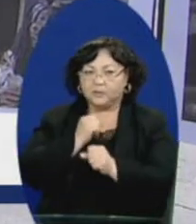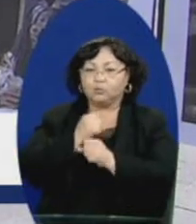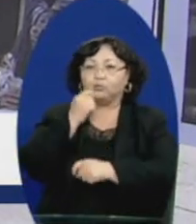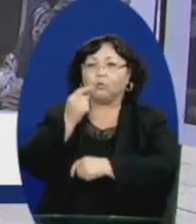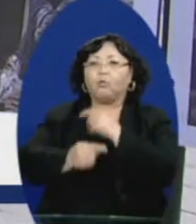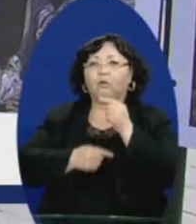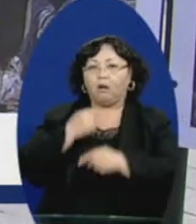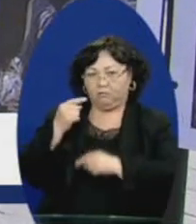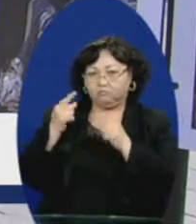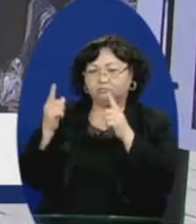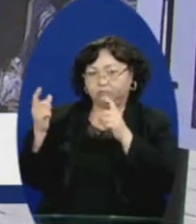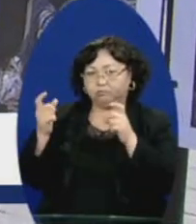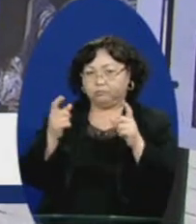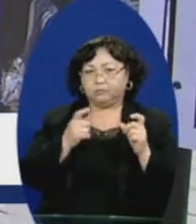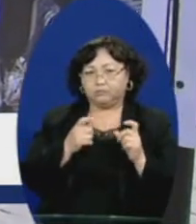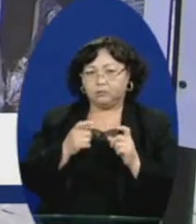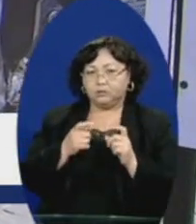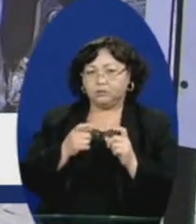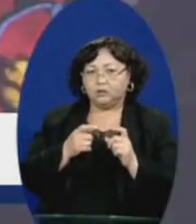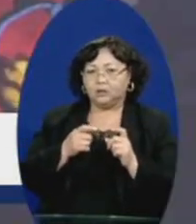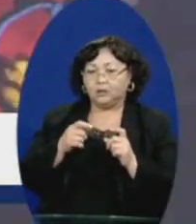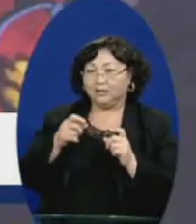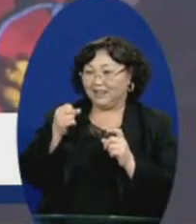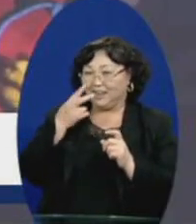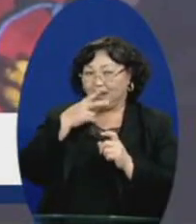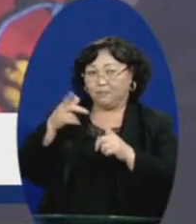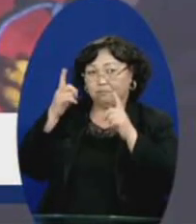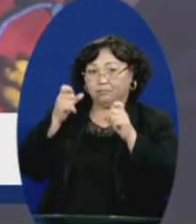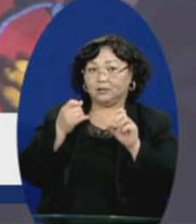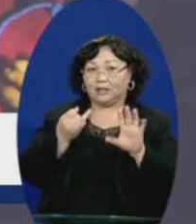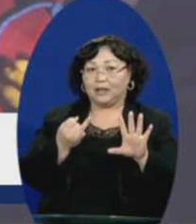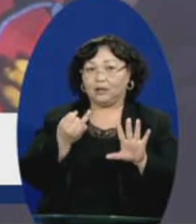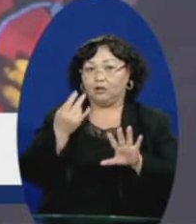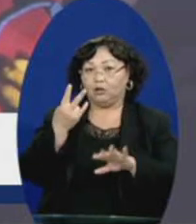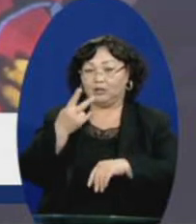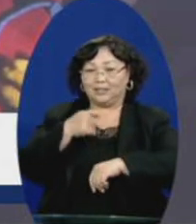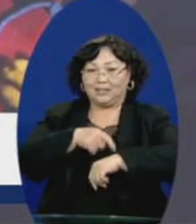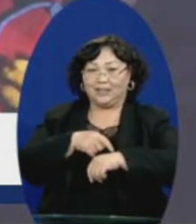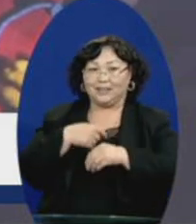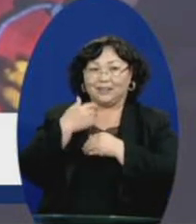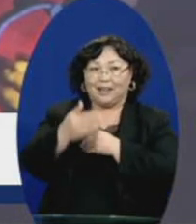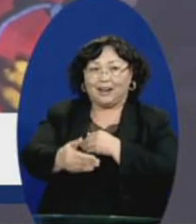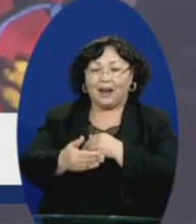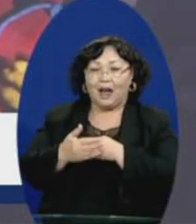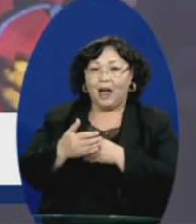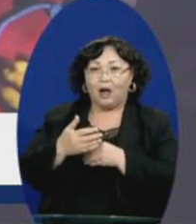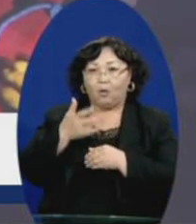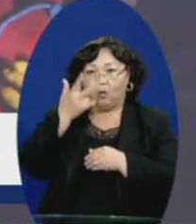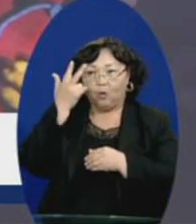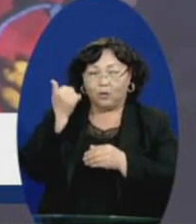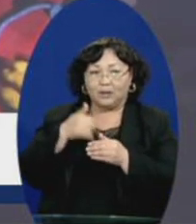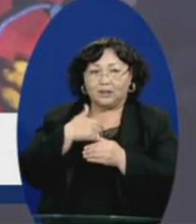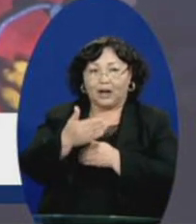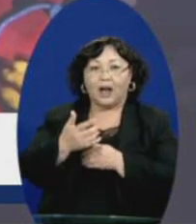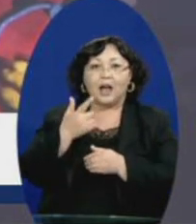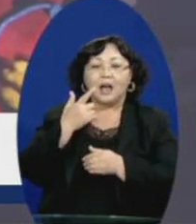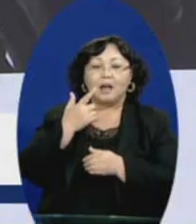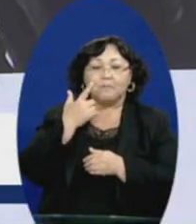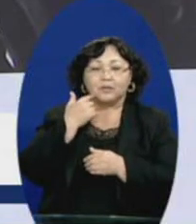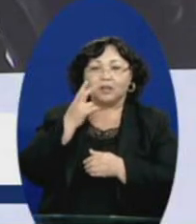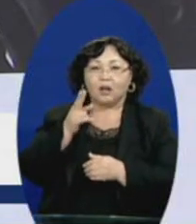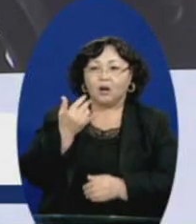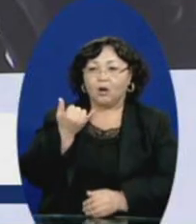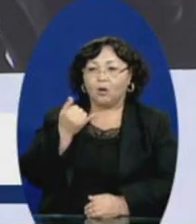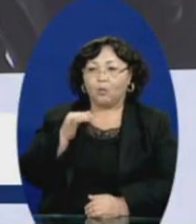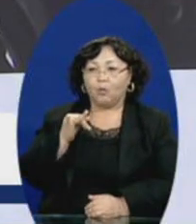өгүүлж байна. Тухайлбал энд харагдаж байгаа зураг бол 72 цагийн дараа нурангэнд ороос амьд гарч чадсан Кулия эмэгтэй. Мөн